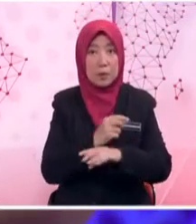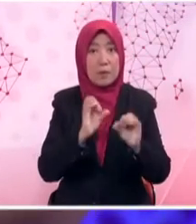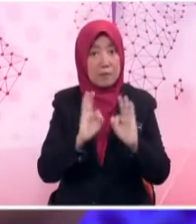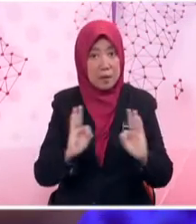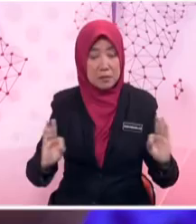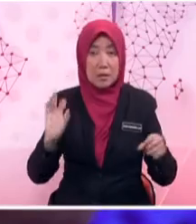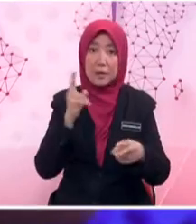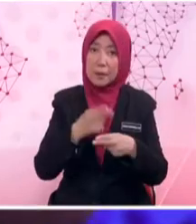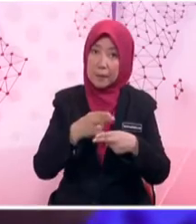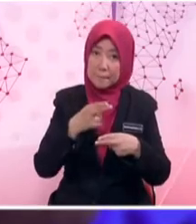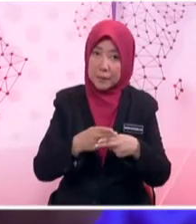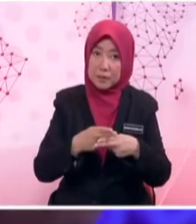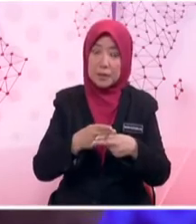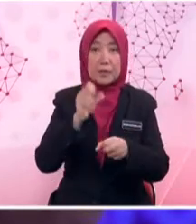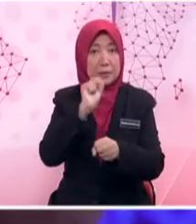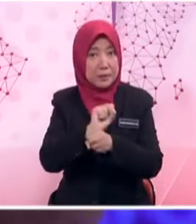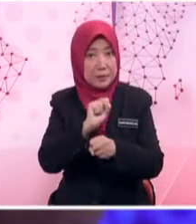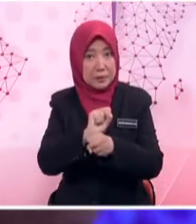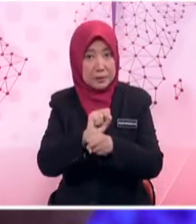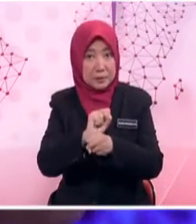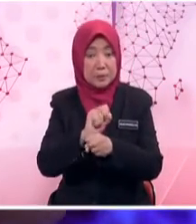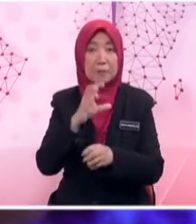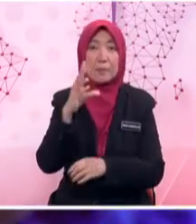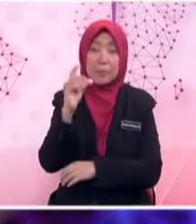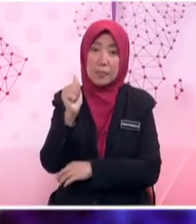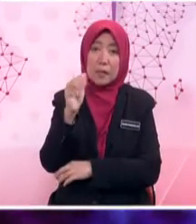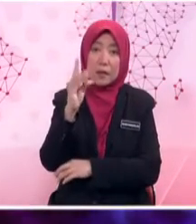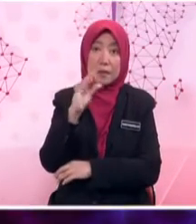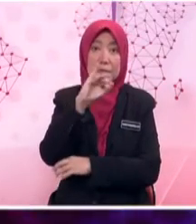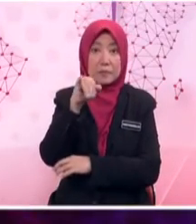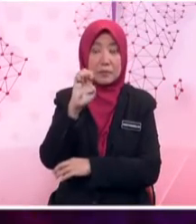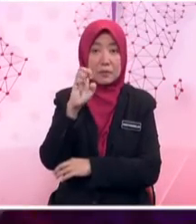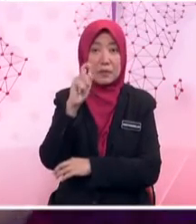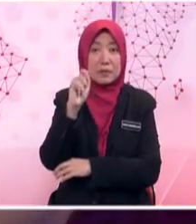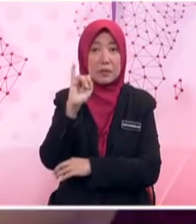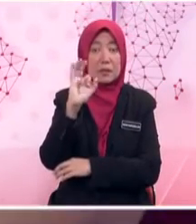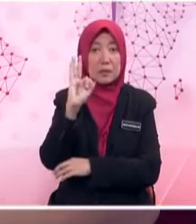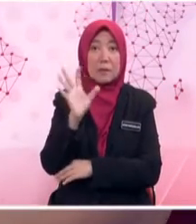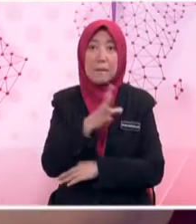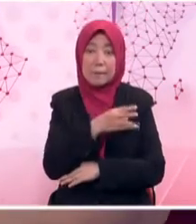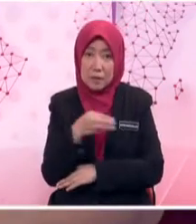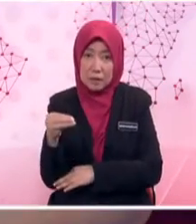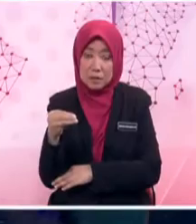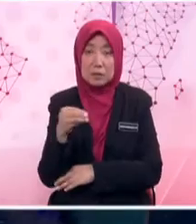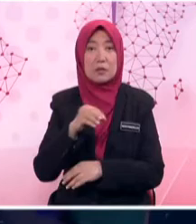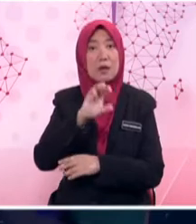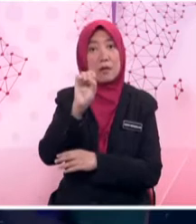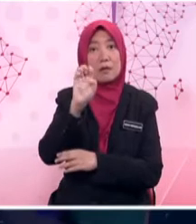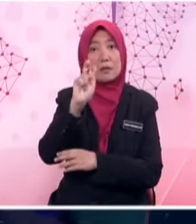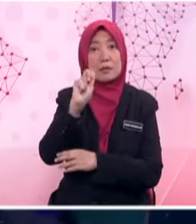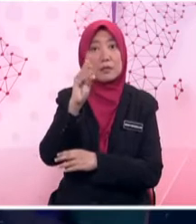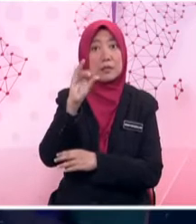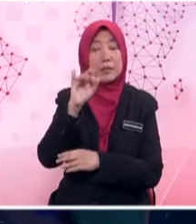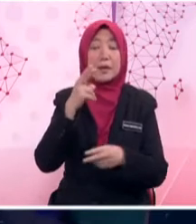frasa kerja, frasa adjektif dan frasa sendi nama. Itu maksud ayat tunggal di